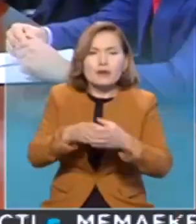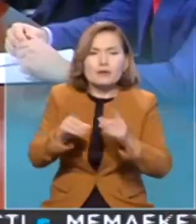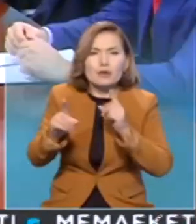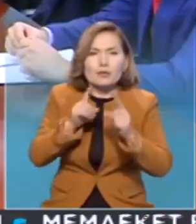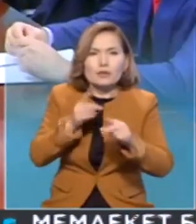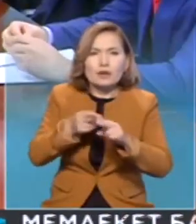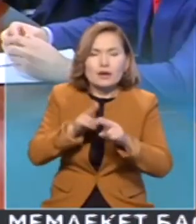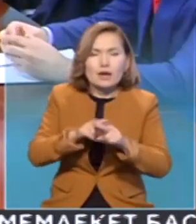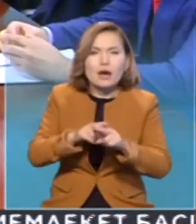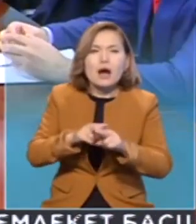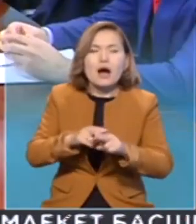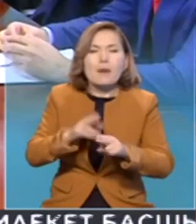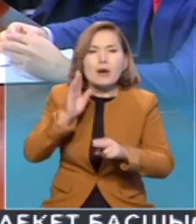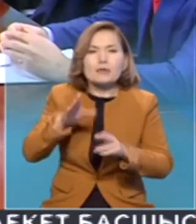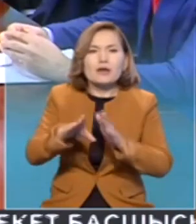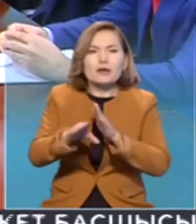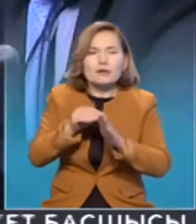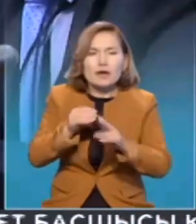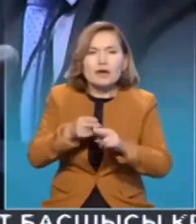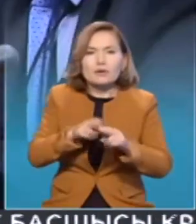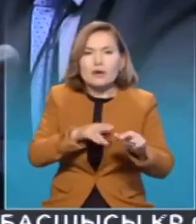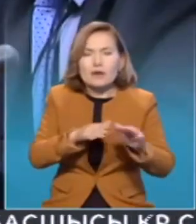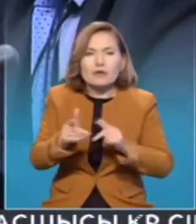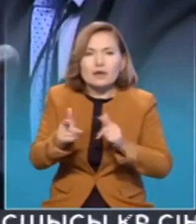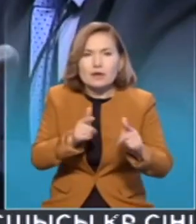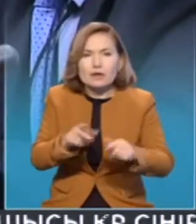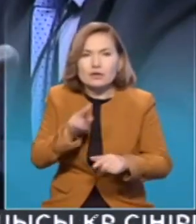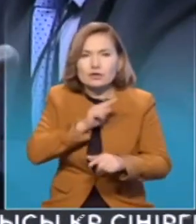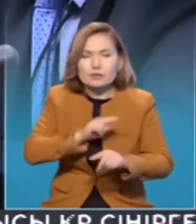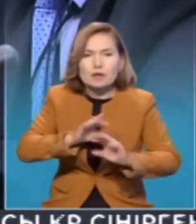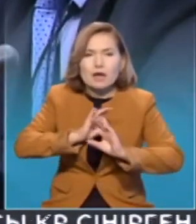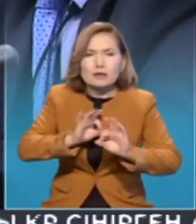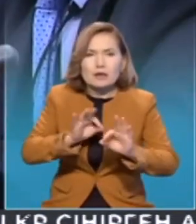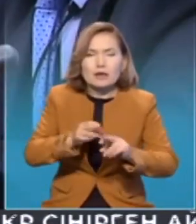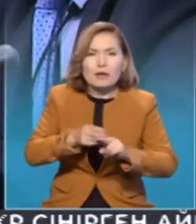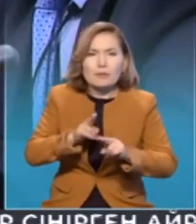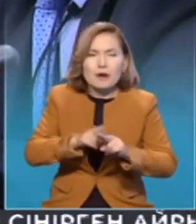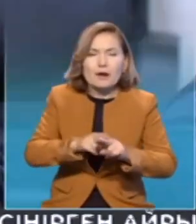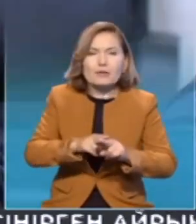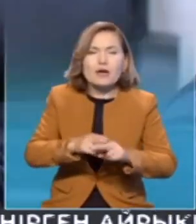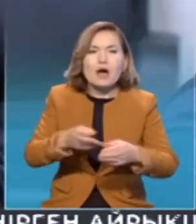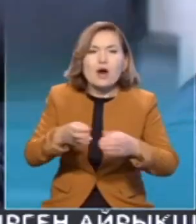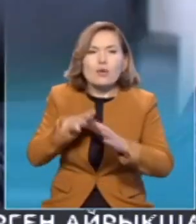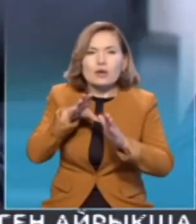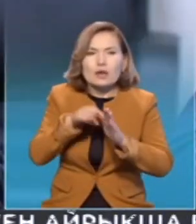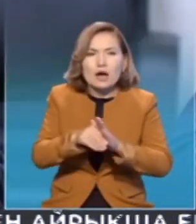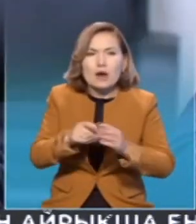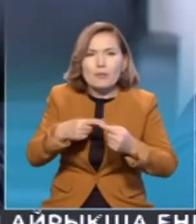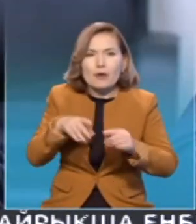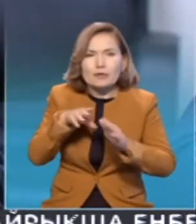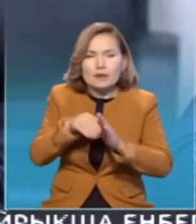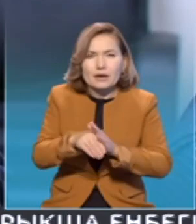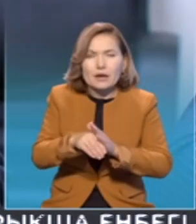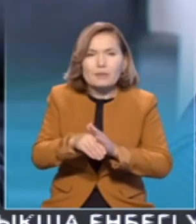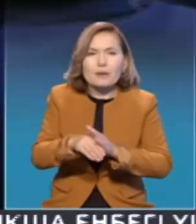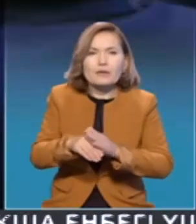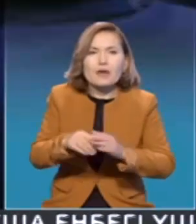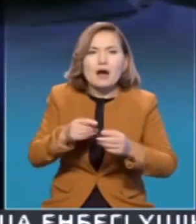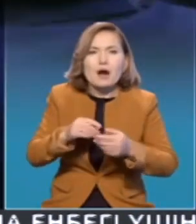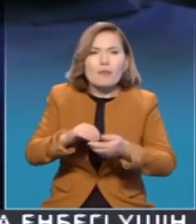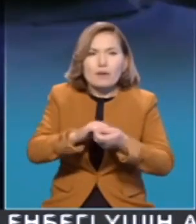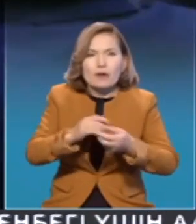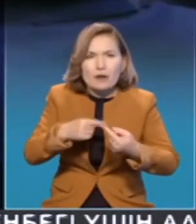отырысы өтті. Жиын барысында алдағы сайлау науқанында дайындық жұмыстары пысықталды. Коалицияға қосылған ұйымдар арасында Кәсіподақтар